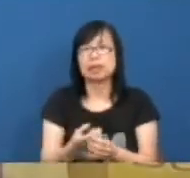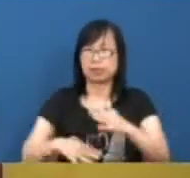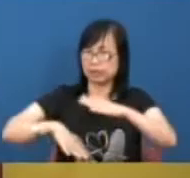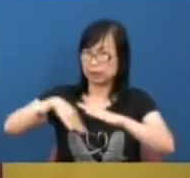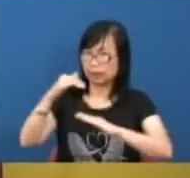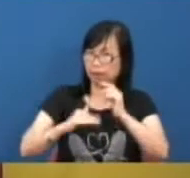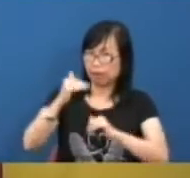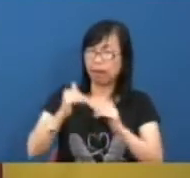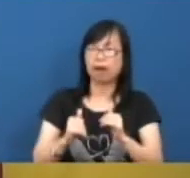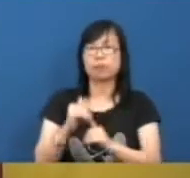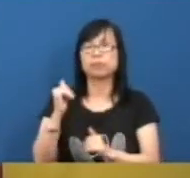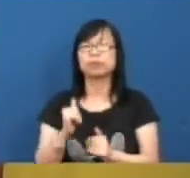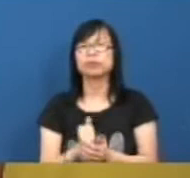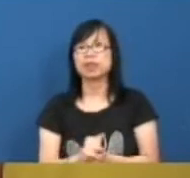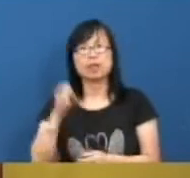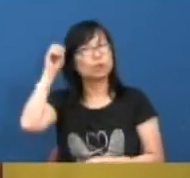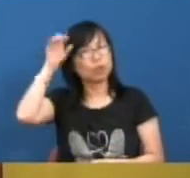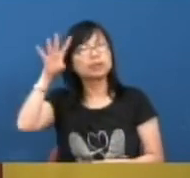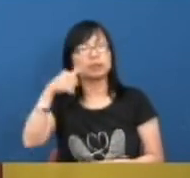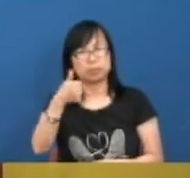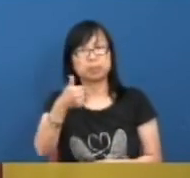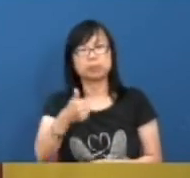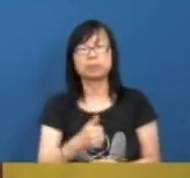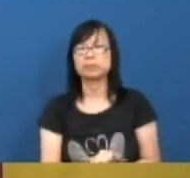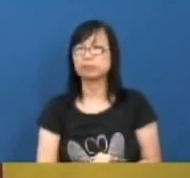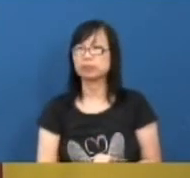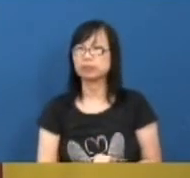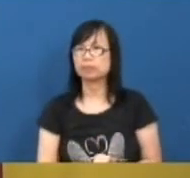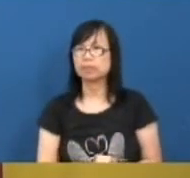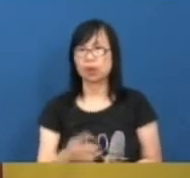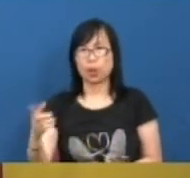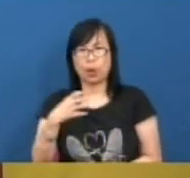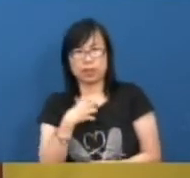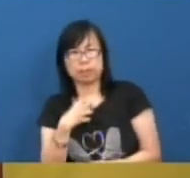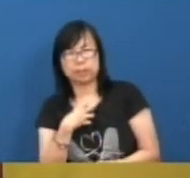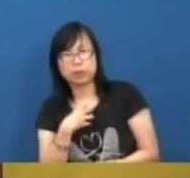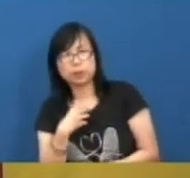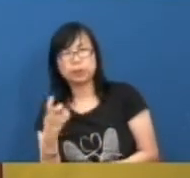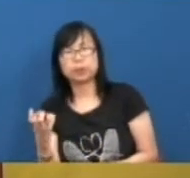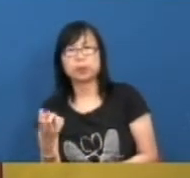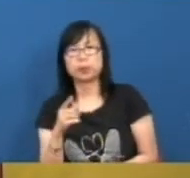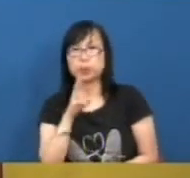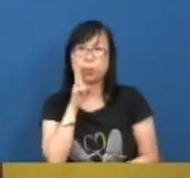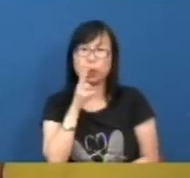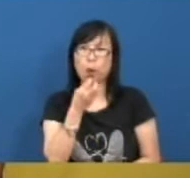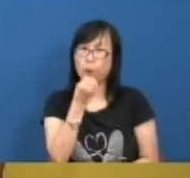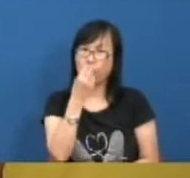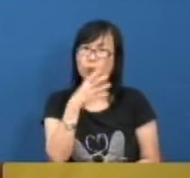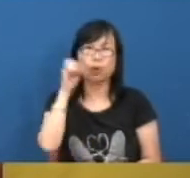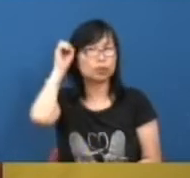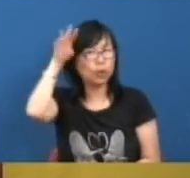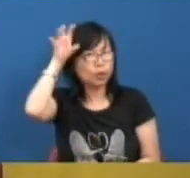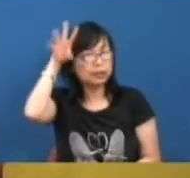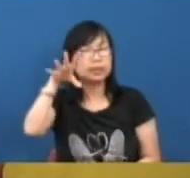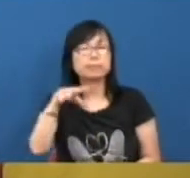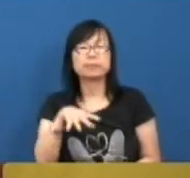咁我諗即係創意無限，我都有感受到，覺得如果我哋香港咧創意產業